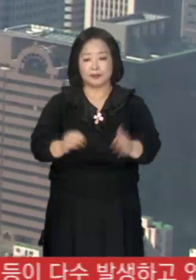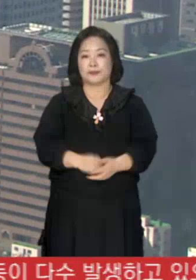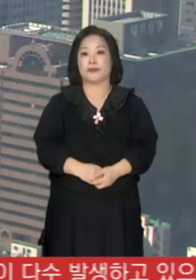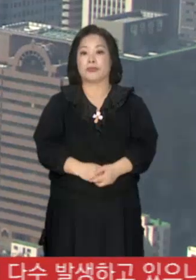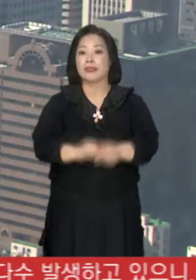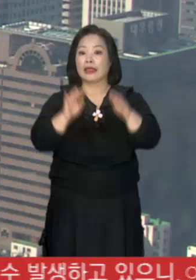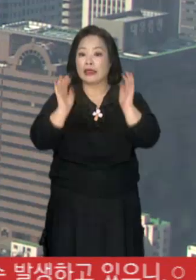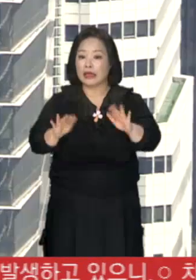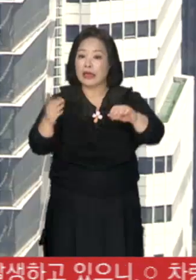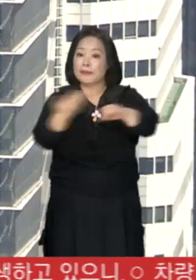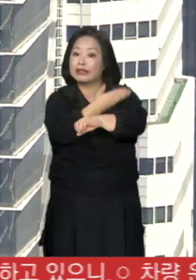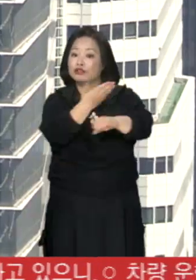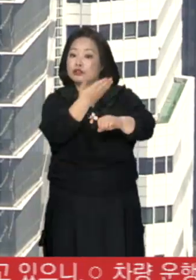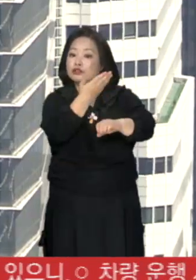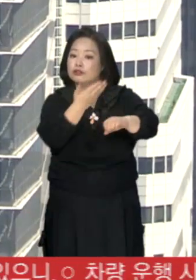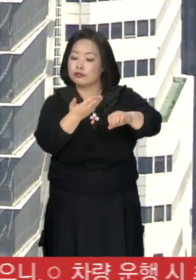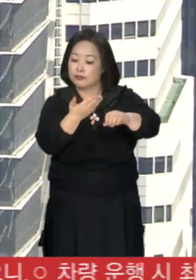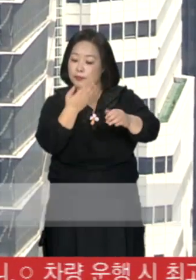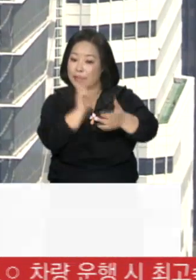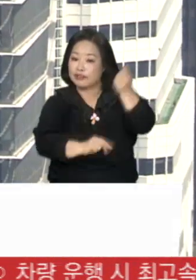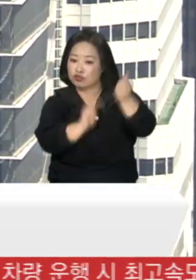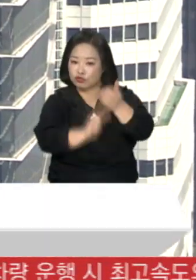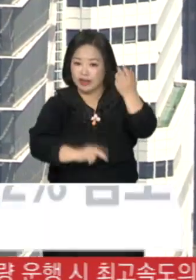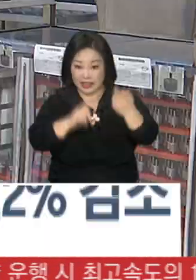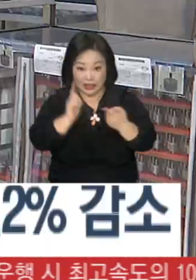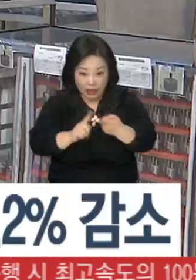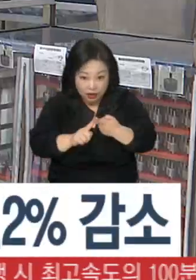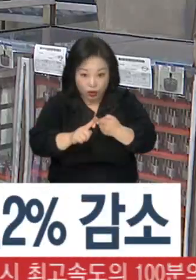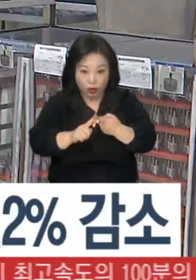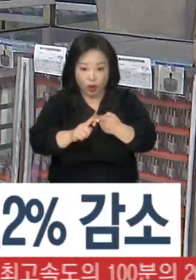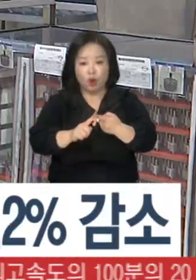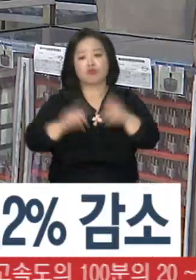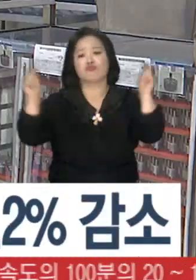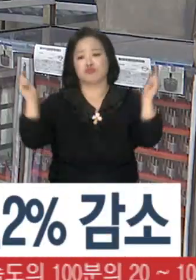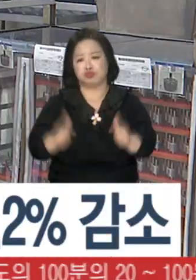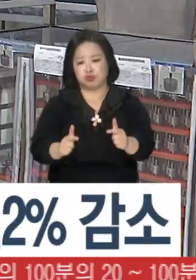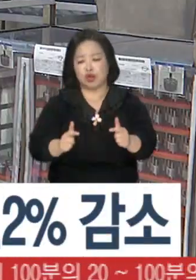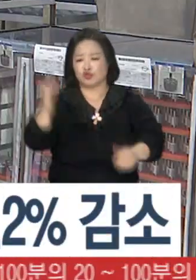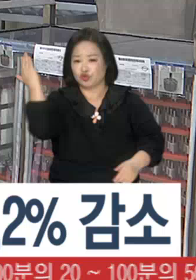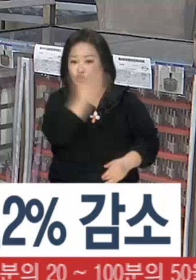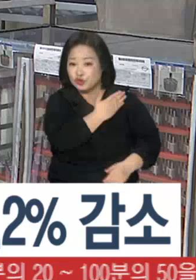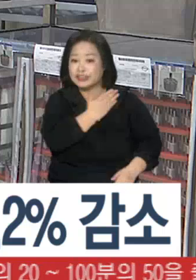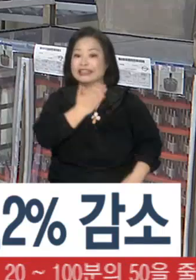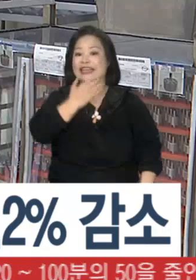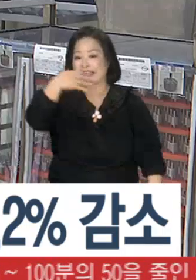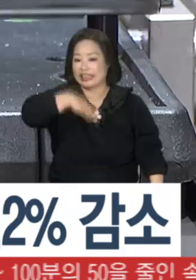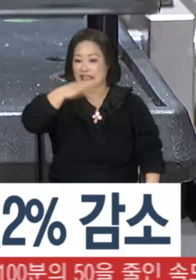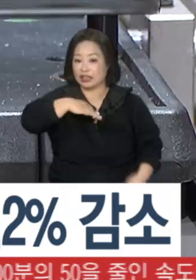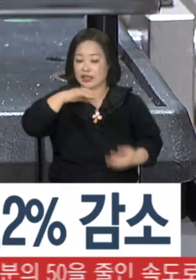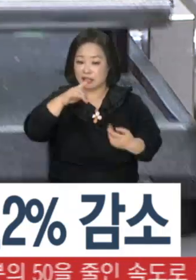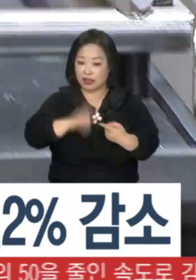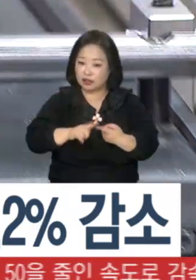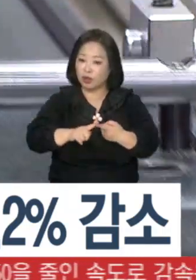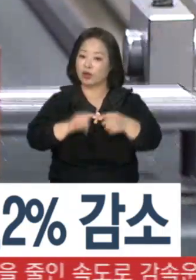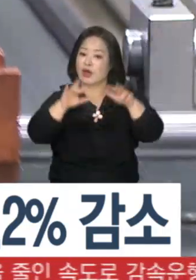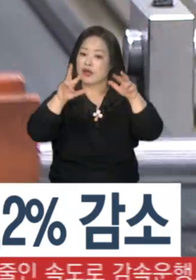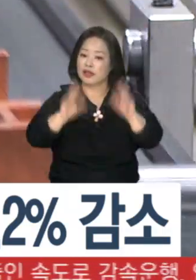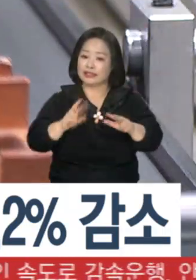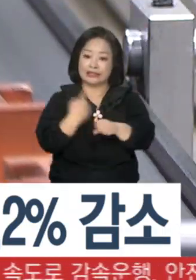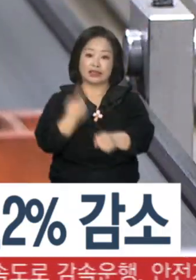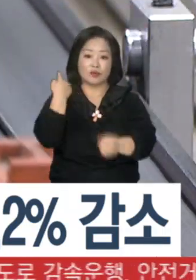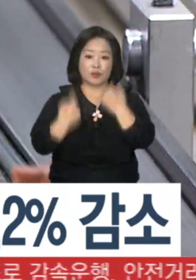매출증가 에도 순수익은 감소했습니다 세전 순이익이 197조 3천억 원으로